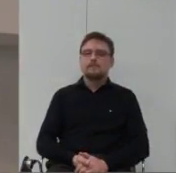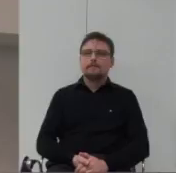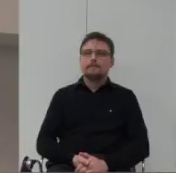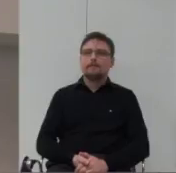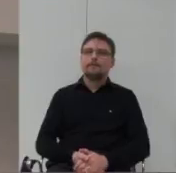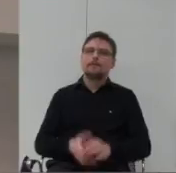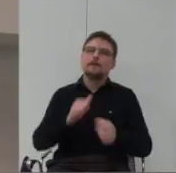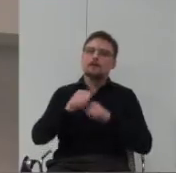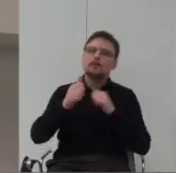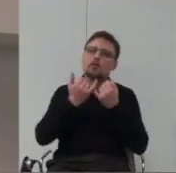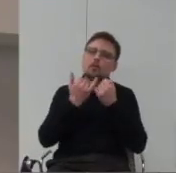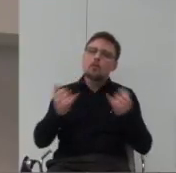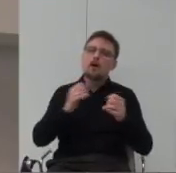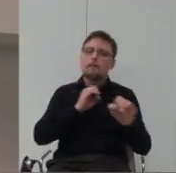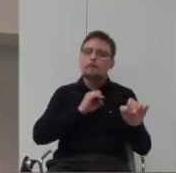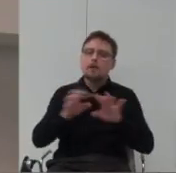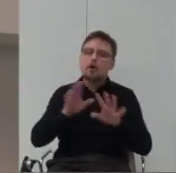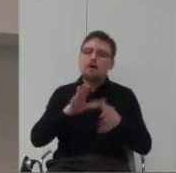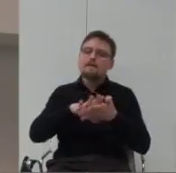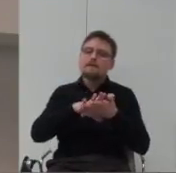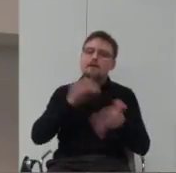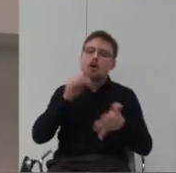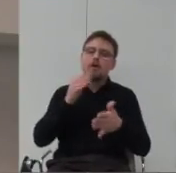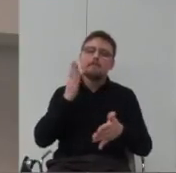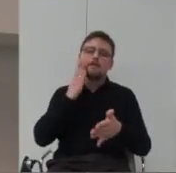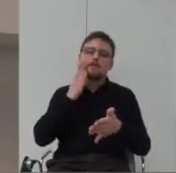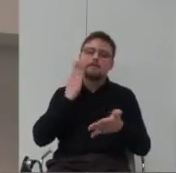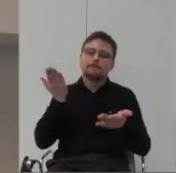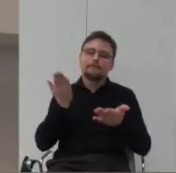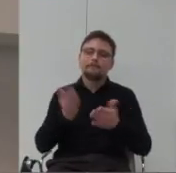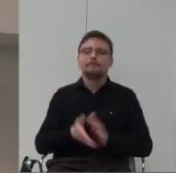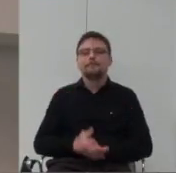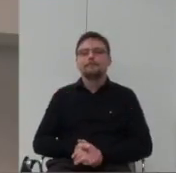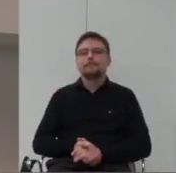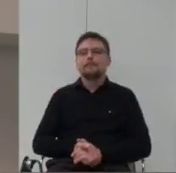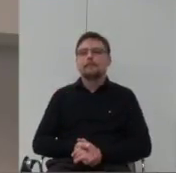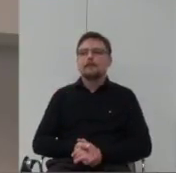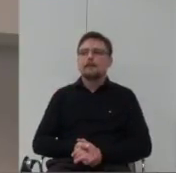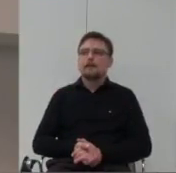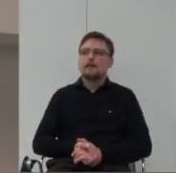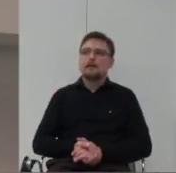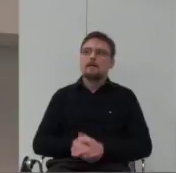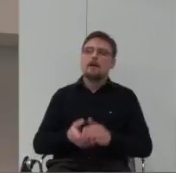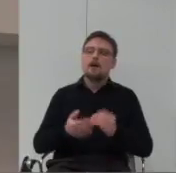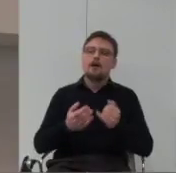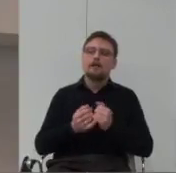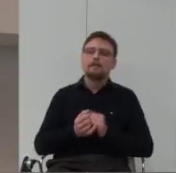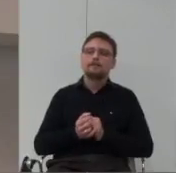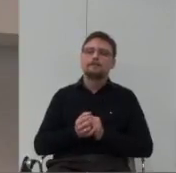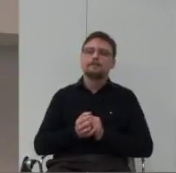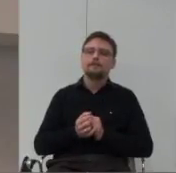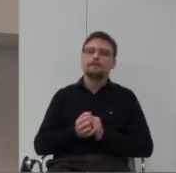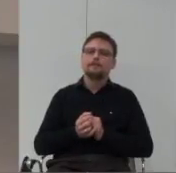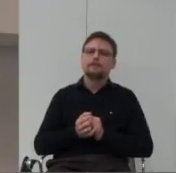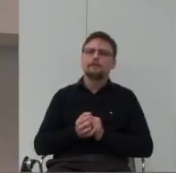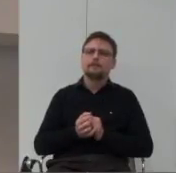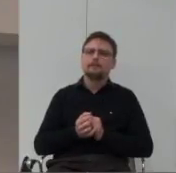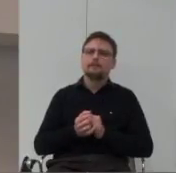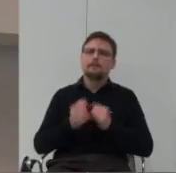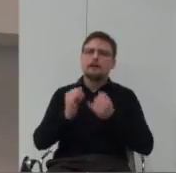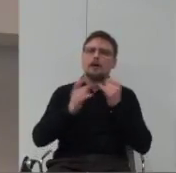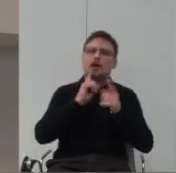przekazać, może to będzie widoczne, czy bardziej, czy mniej, że jest wiele form zamieszkiwania, które